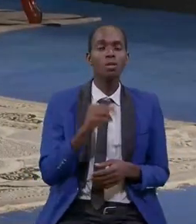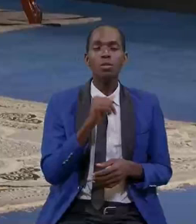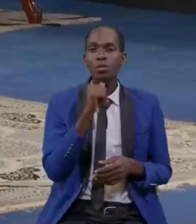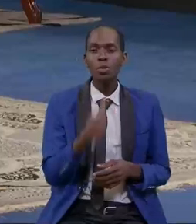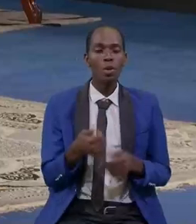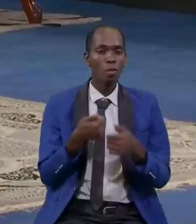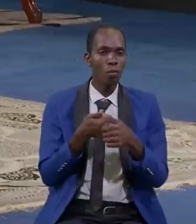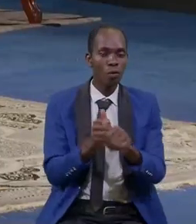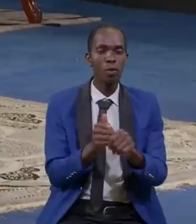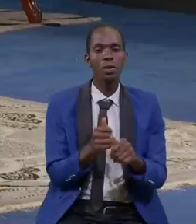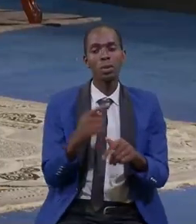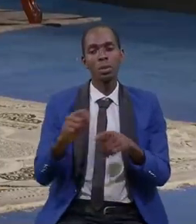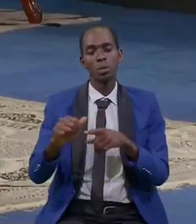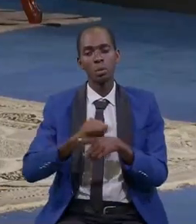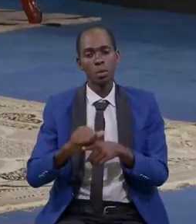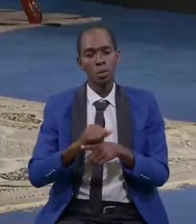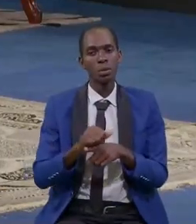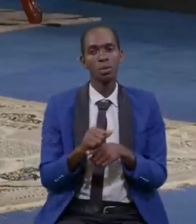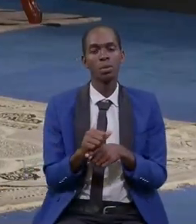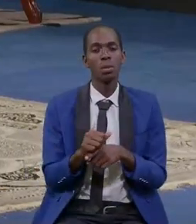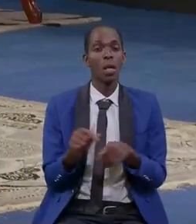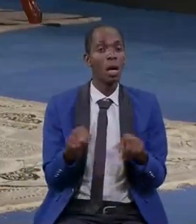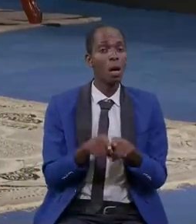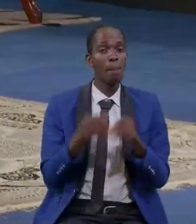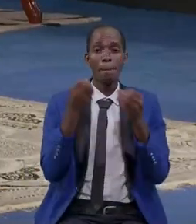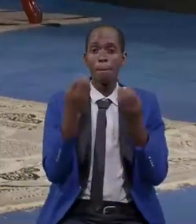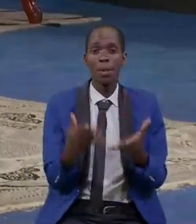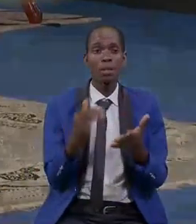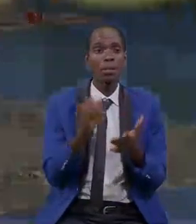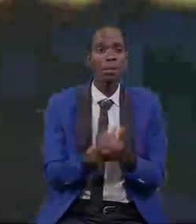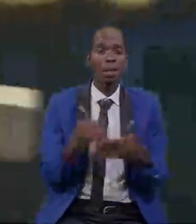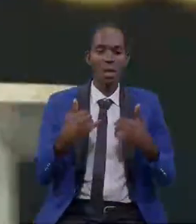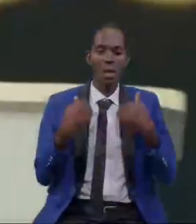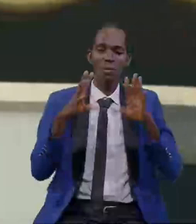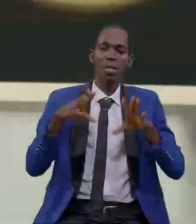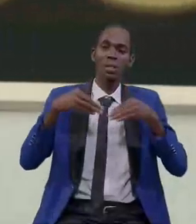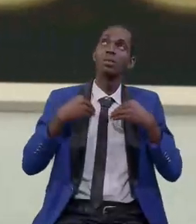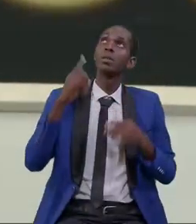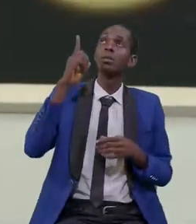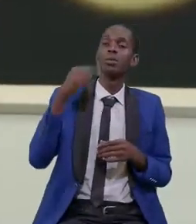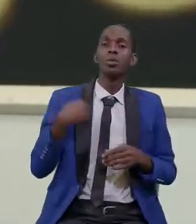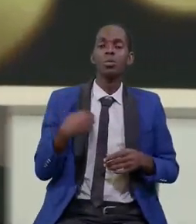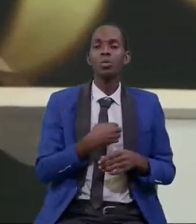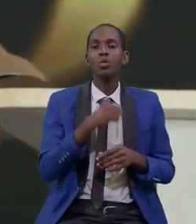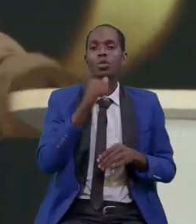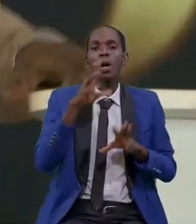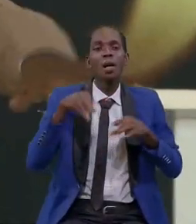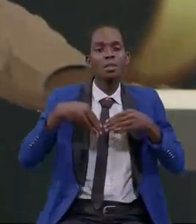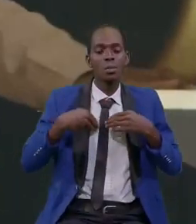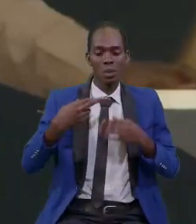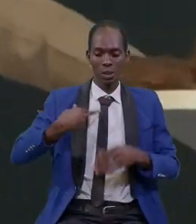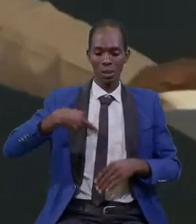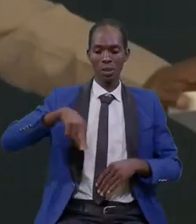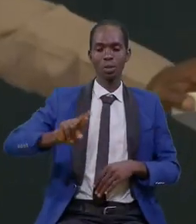Et oui, voici les pratiques. Mais à tous ceux qui l'ont reçu, nous ne recevons pas la religion. Nous